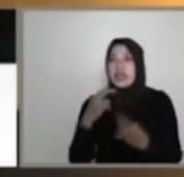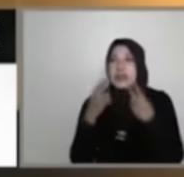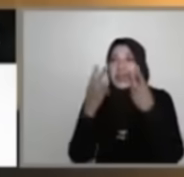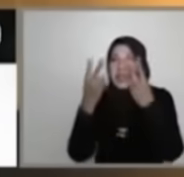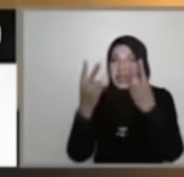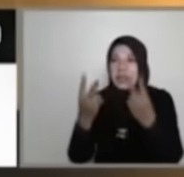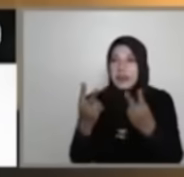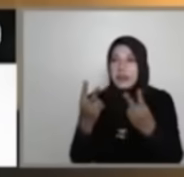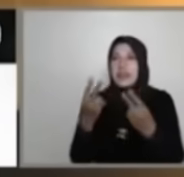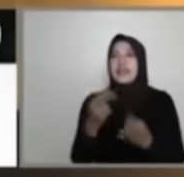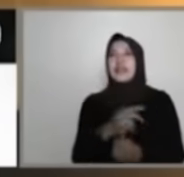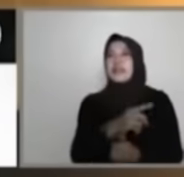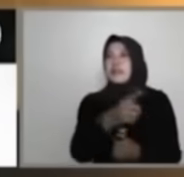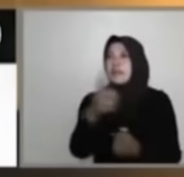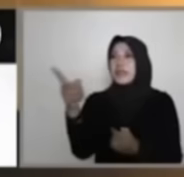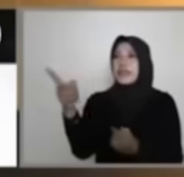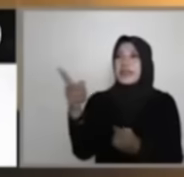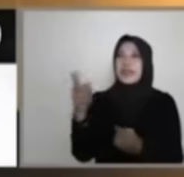menghadap beliau.